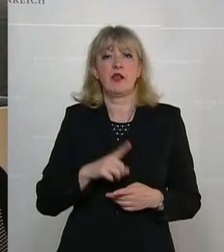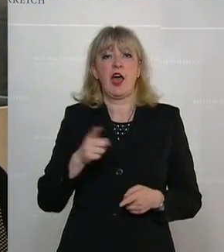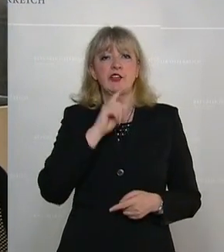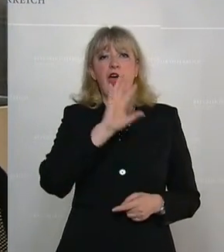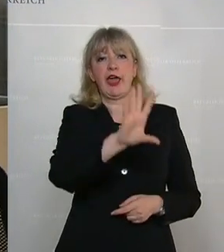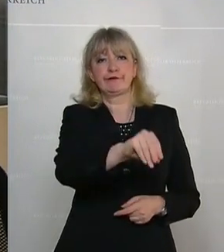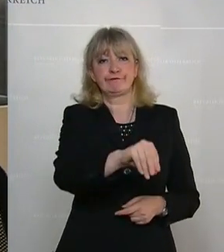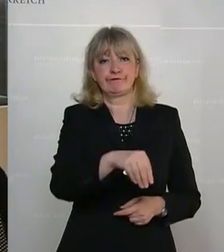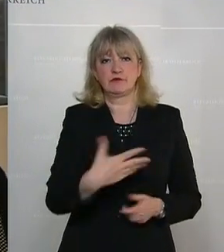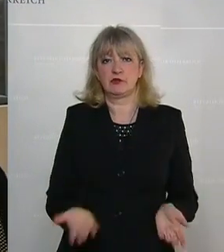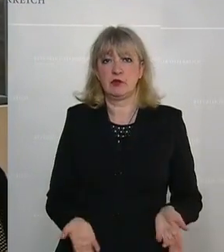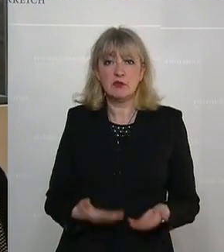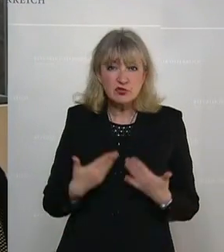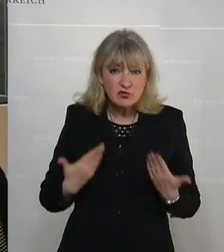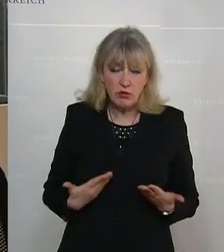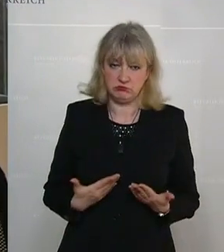die Goschen hält. Das kann es nicht sein.